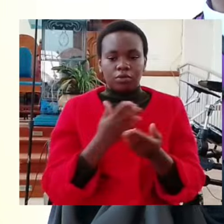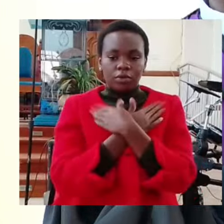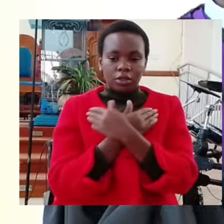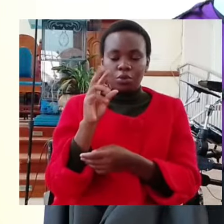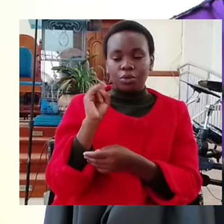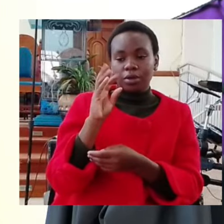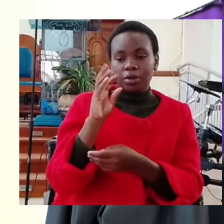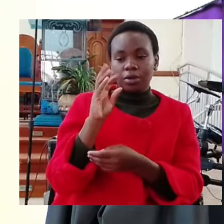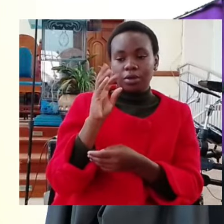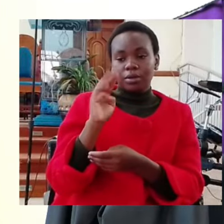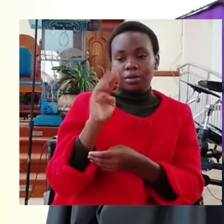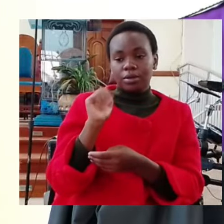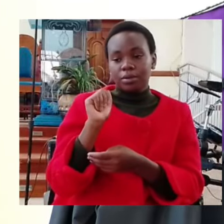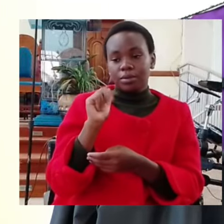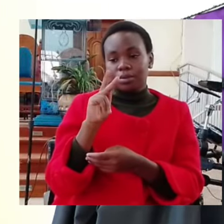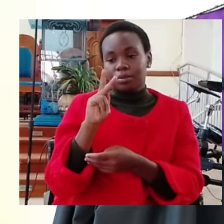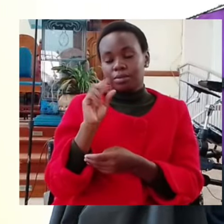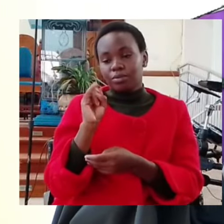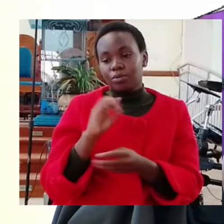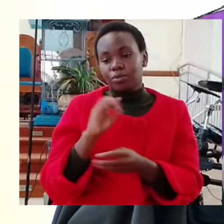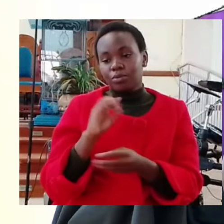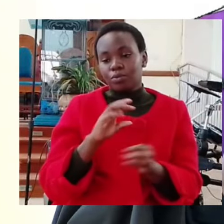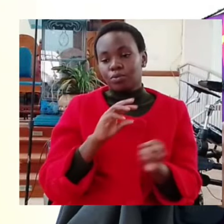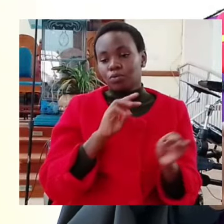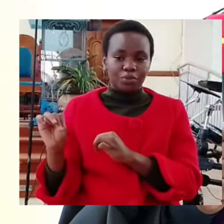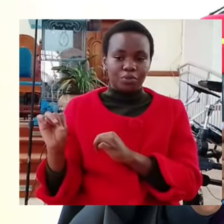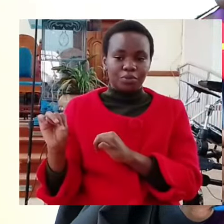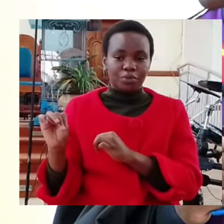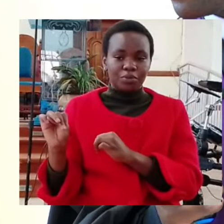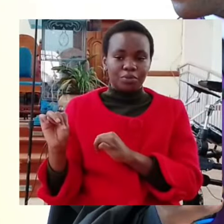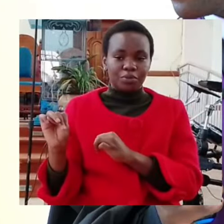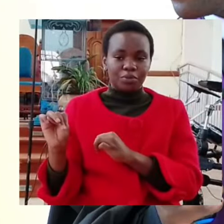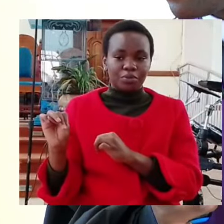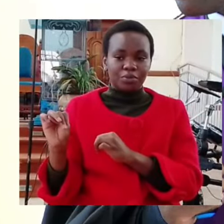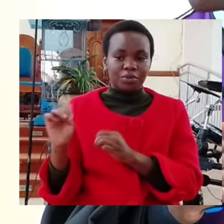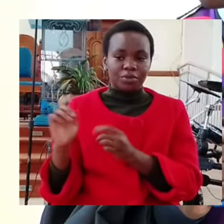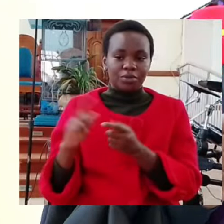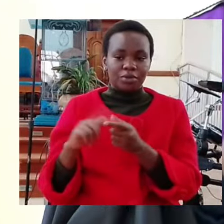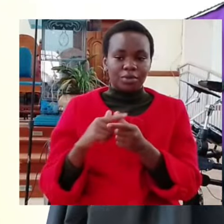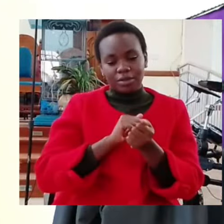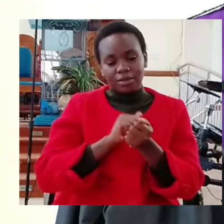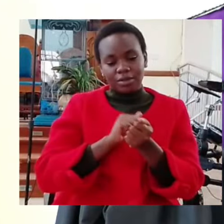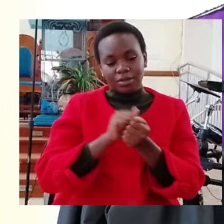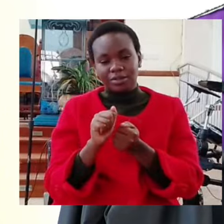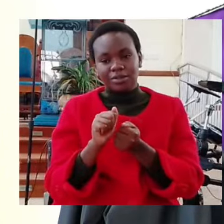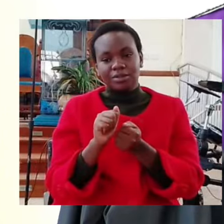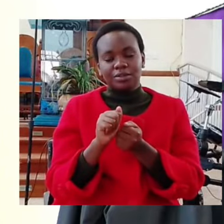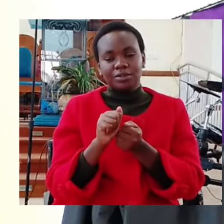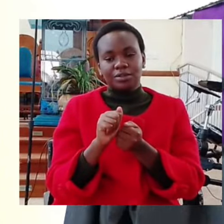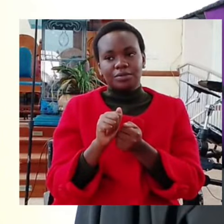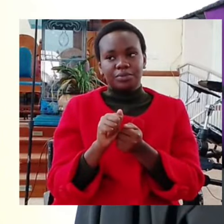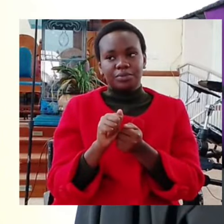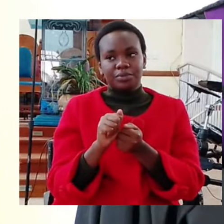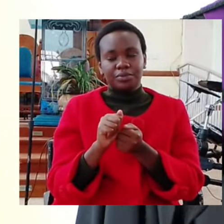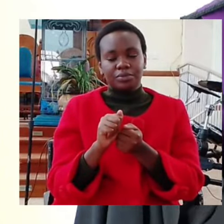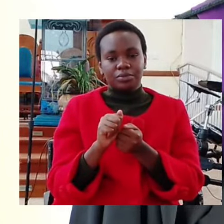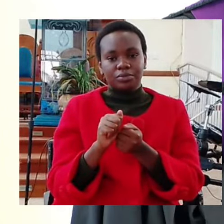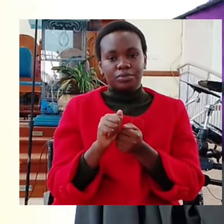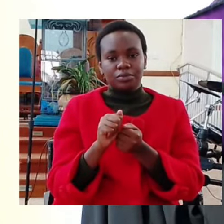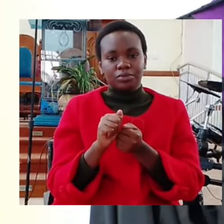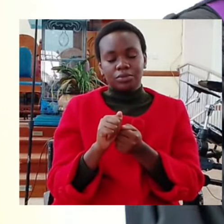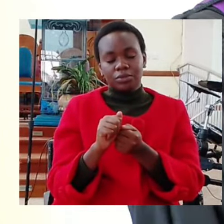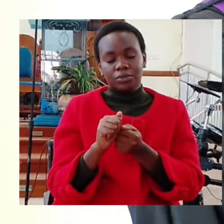uma tondu no ara kire kamwe gato tugeki atia kore. May the Lord help